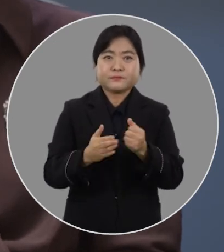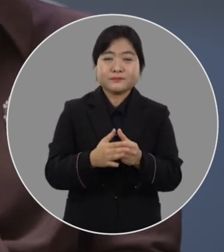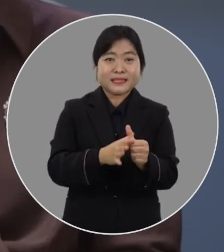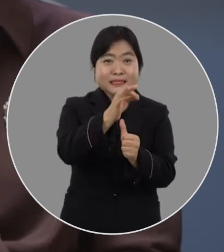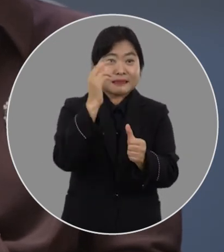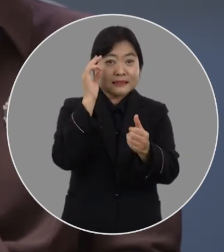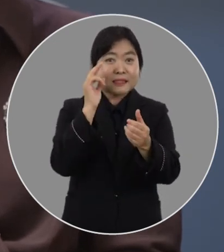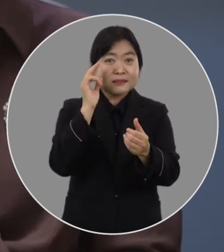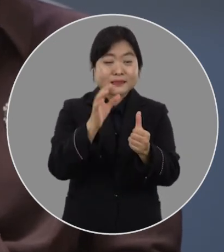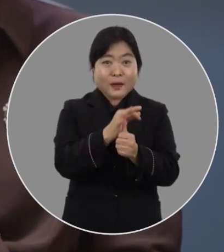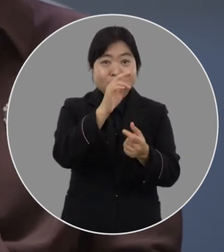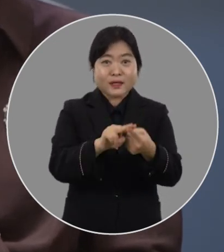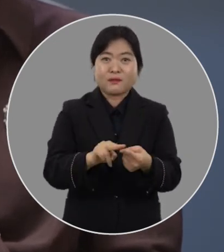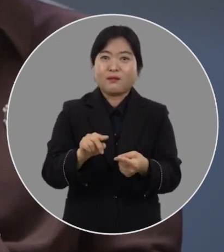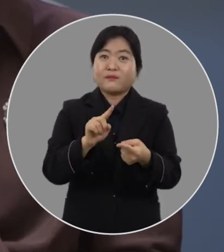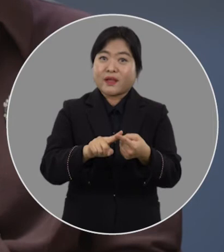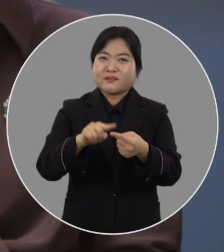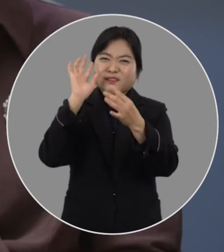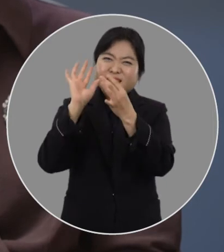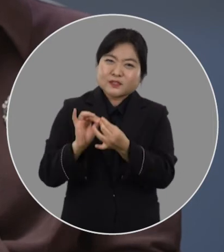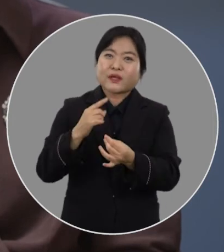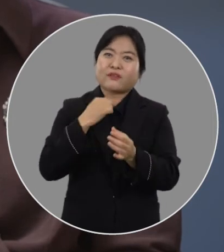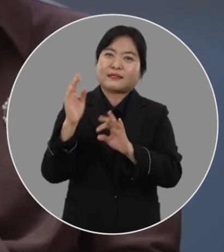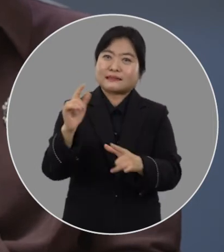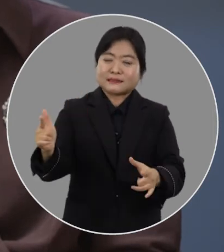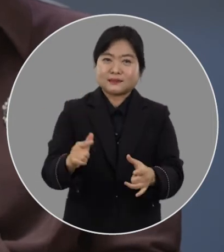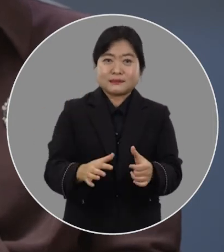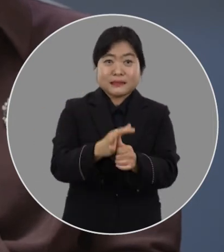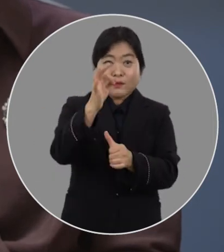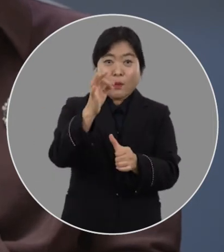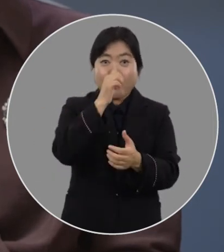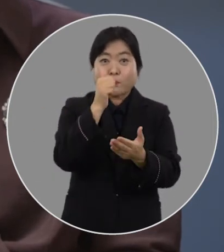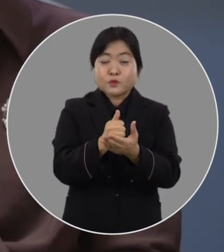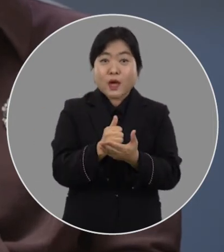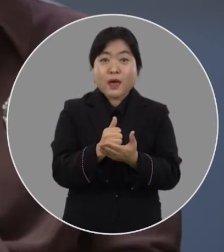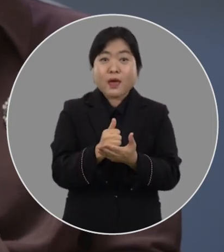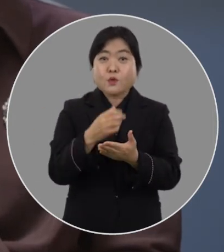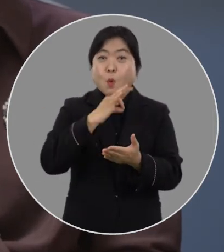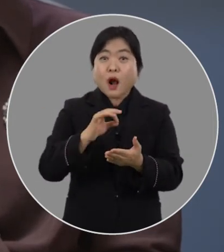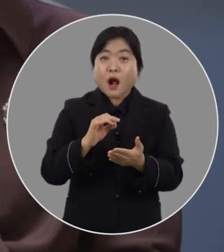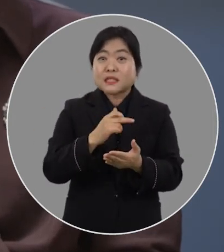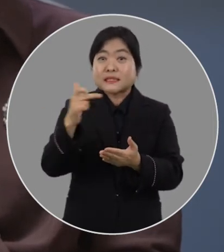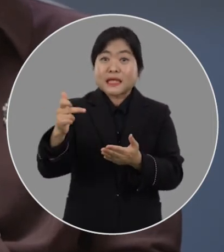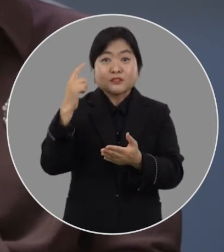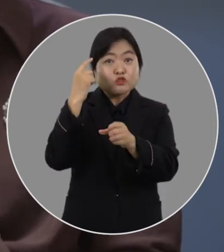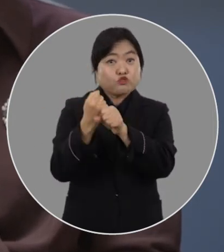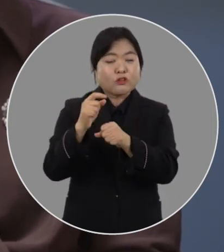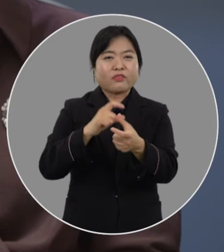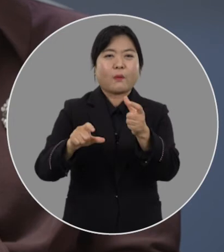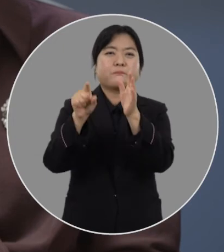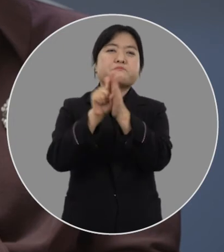사형제도에 찬성했던 학생들 같은 경우에는 사형이 범죄 예방 효과가 높다는 연구가 훨씬